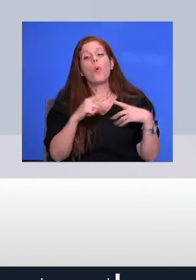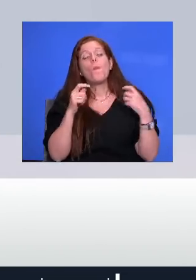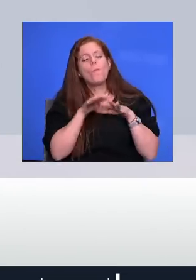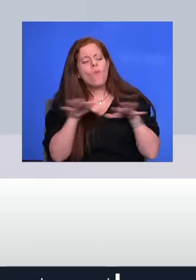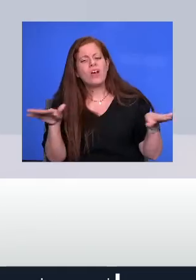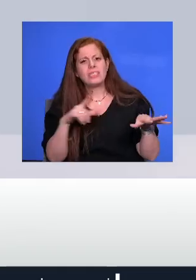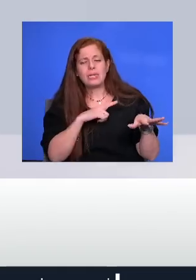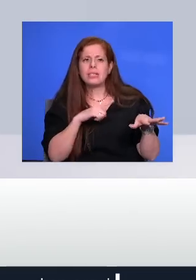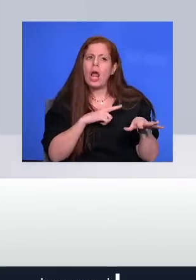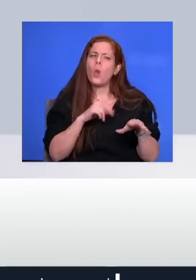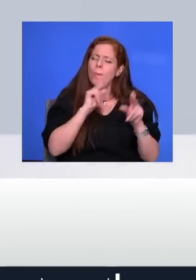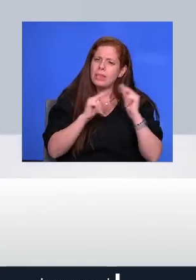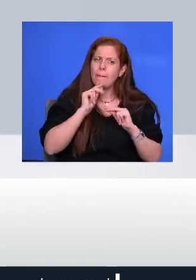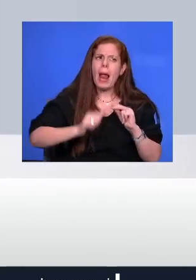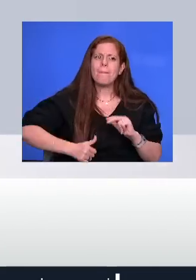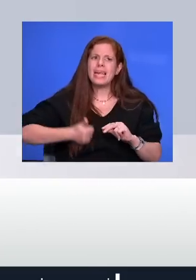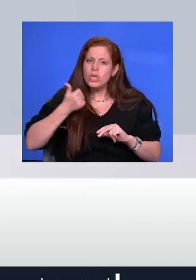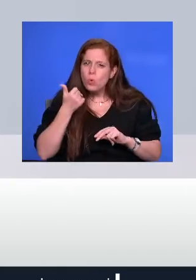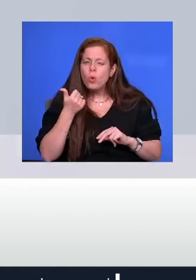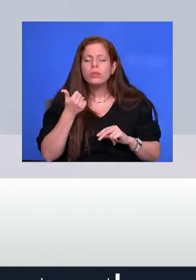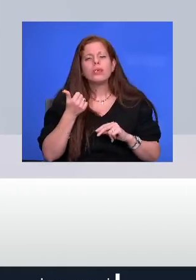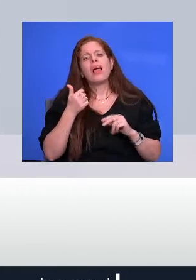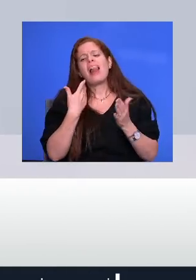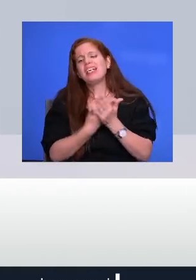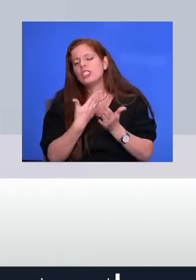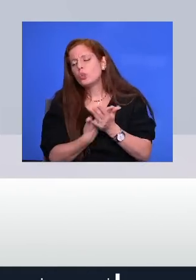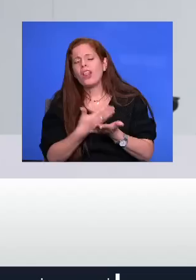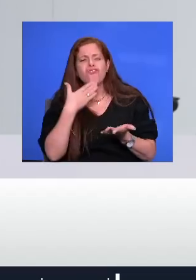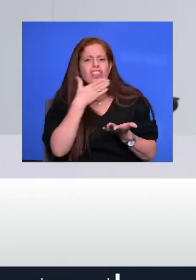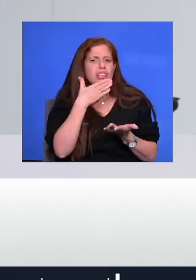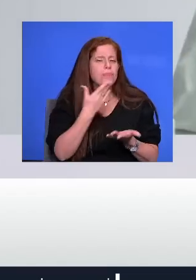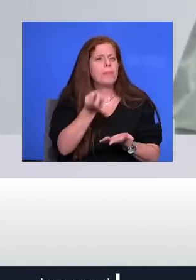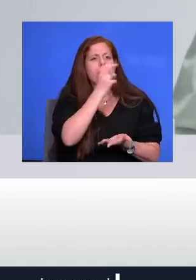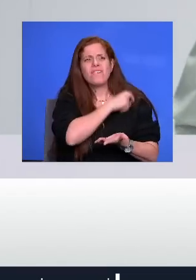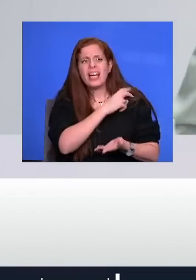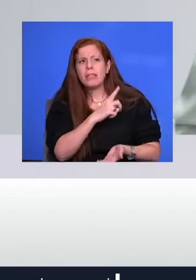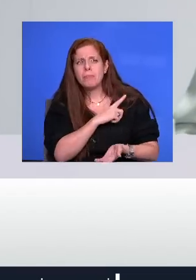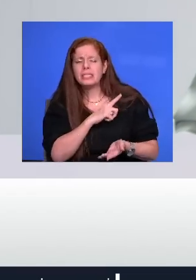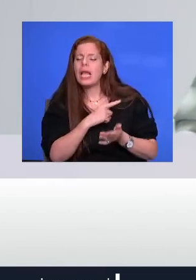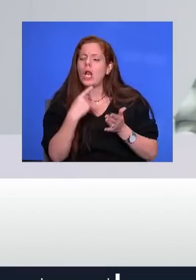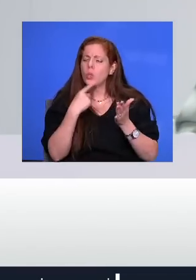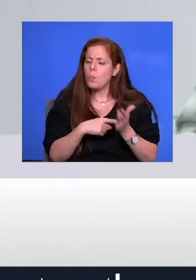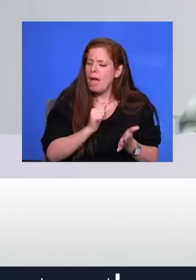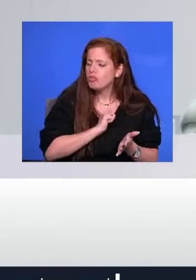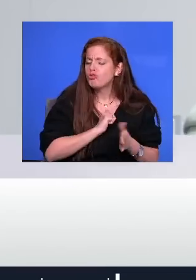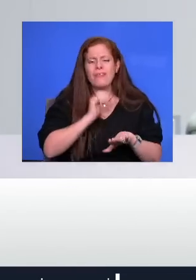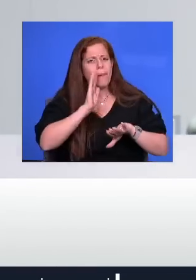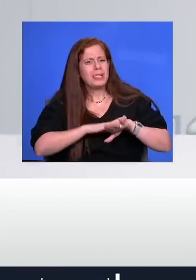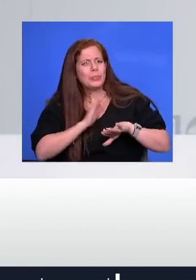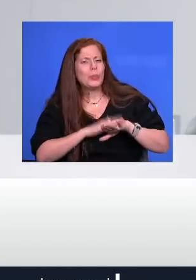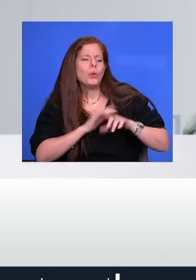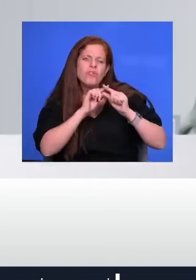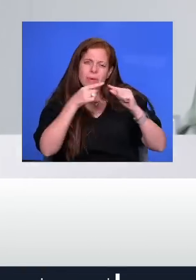עוסק באמת במנהיגות, בשורה של עצות וטיפים למפקד בצה"ל, מדוגמה אישית ועד מקצועיות, ועוד שורה